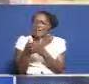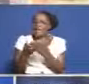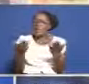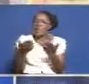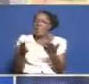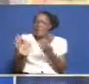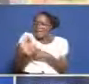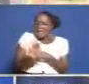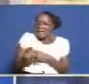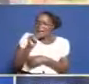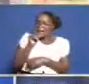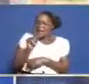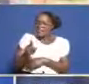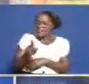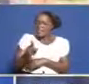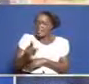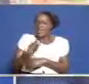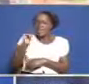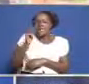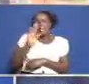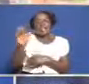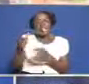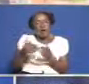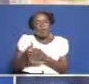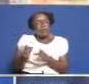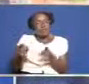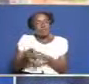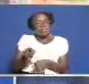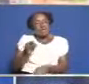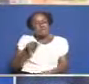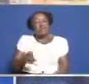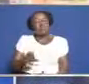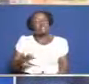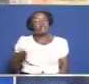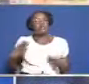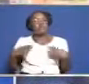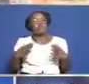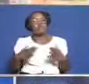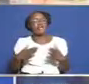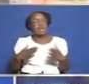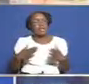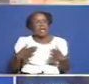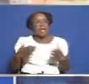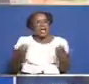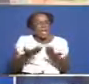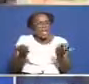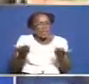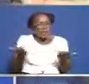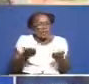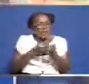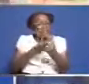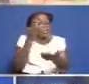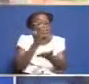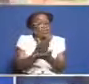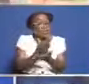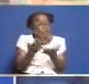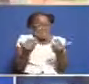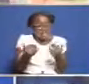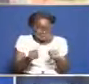anaweza ongoza Kenya yote awe kwao aongozi. Si anaongoza kila mahali. Kwa sasa yeye ndiye